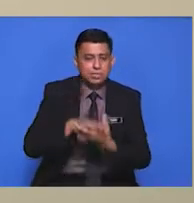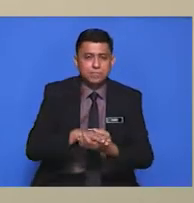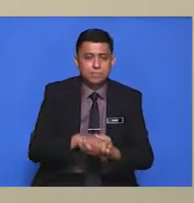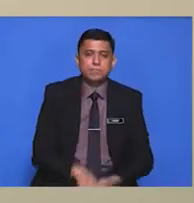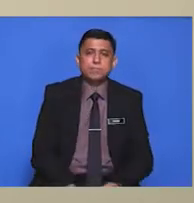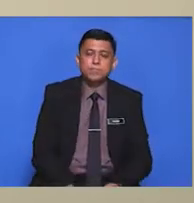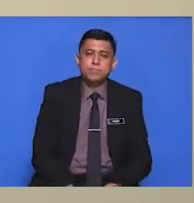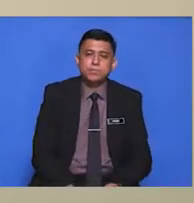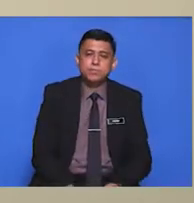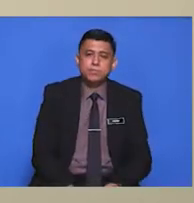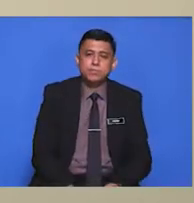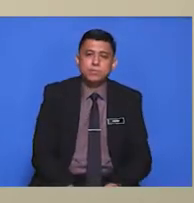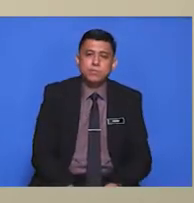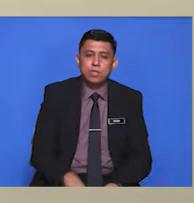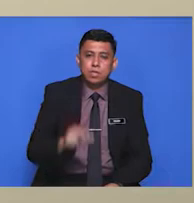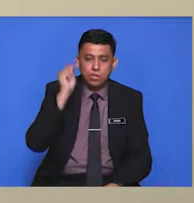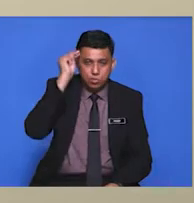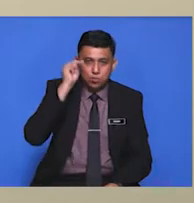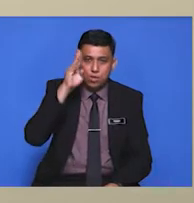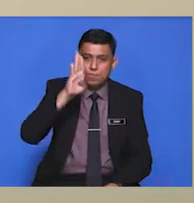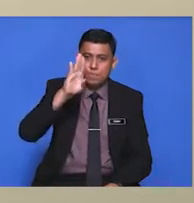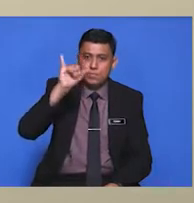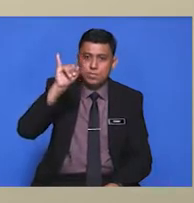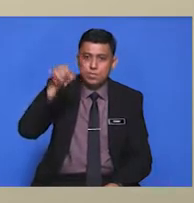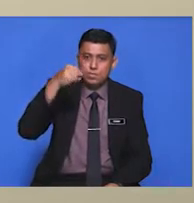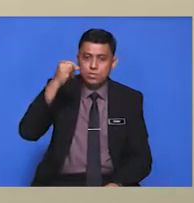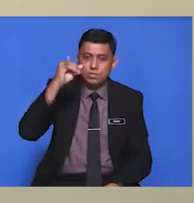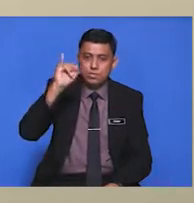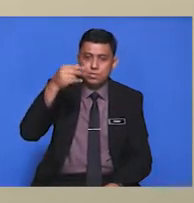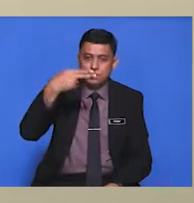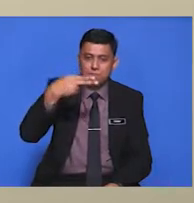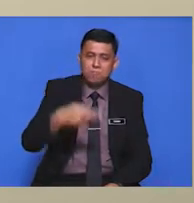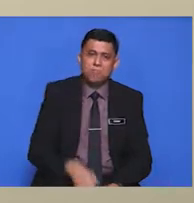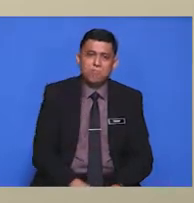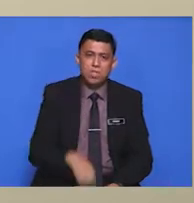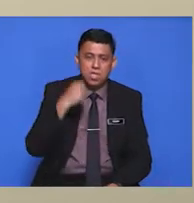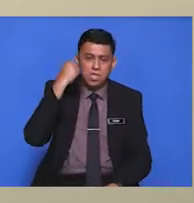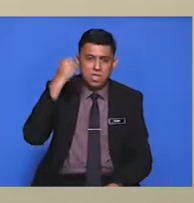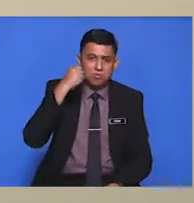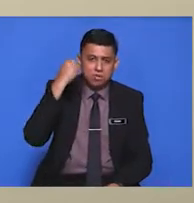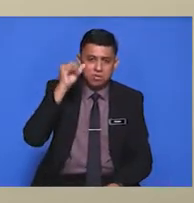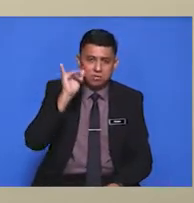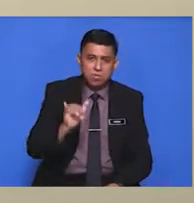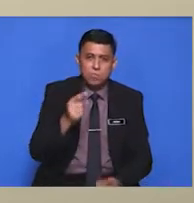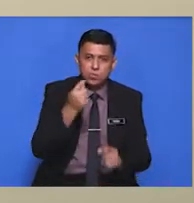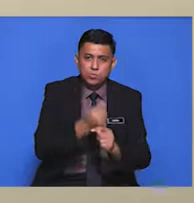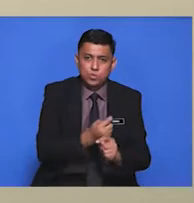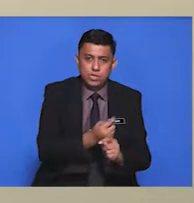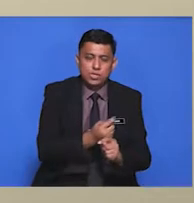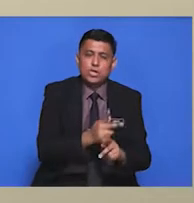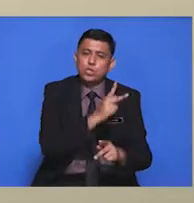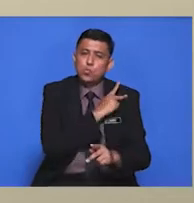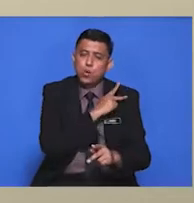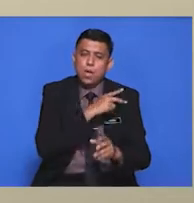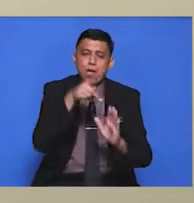Watak seterusnya ialah Tuan Binjah. Tuan Binjah merupakan saudagar yang bertugas sebagai ketua pelombong.